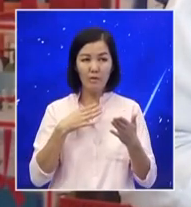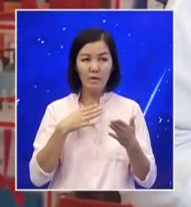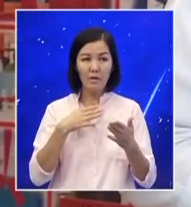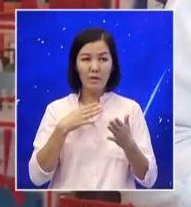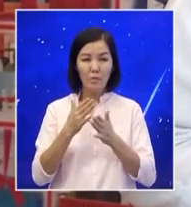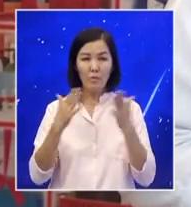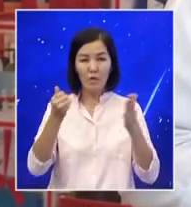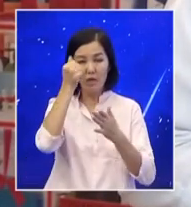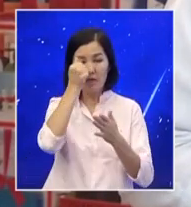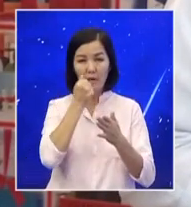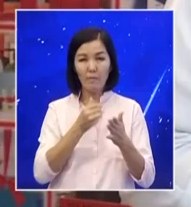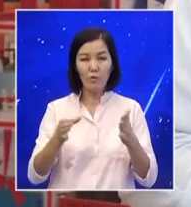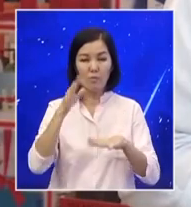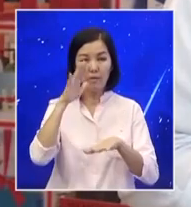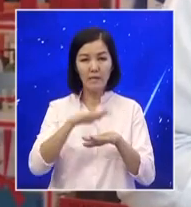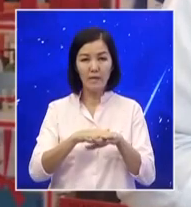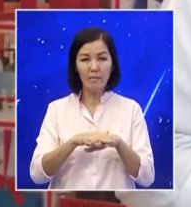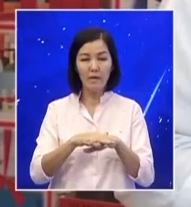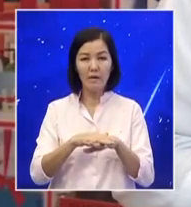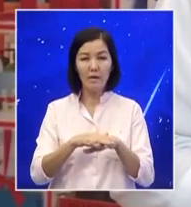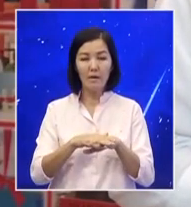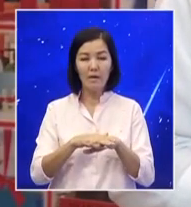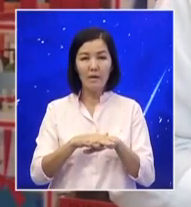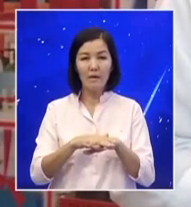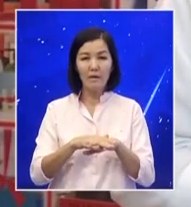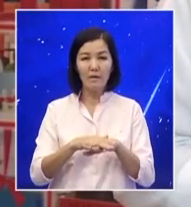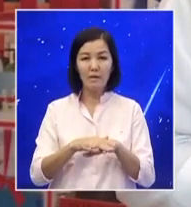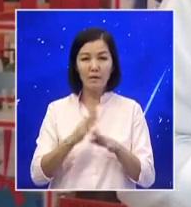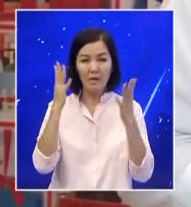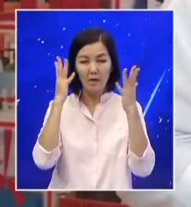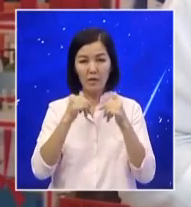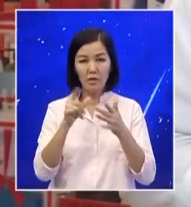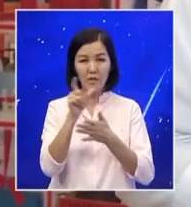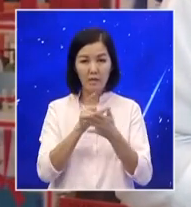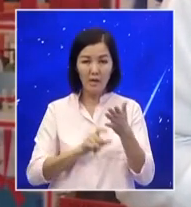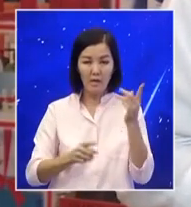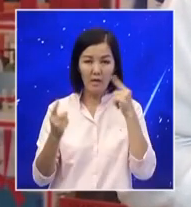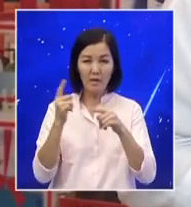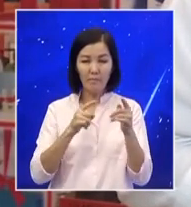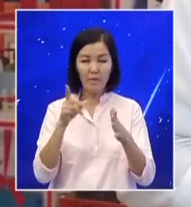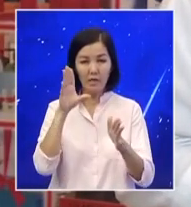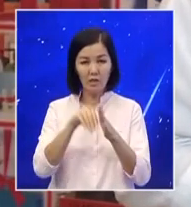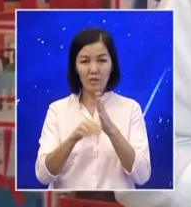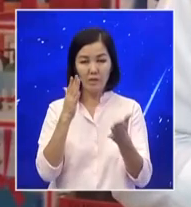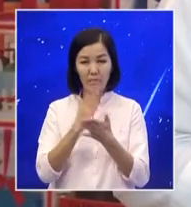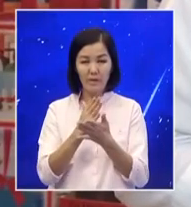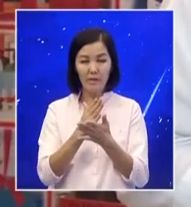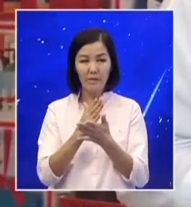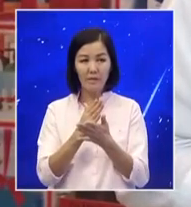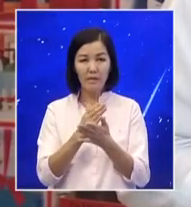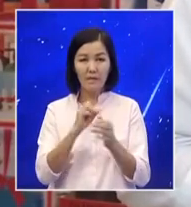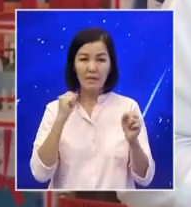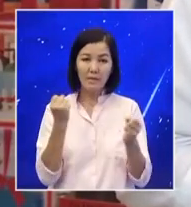айтамын. Махаббатсыз дүние бос деп абай айтқандай, ғашықтық жырлар жинаққа енгізілген. Негізінен